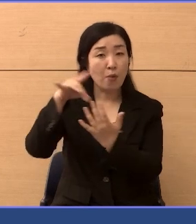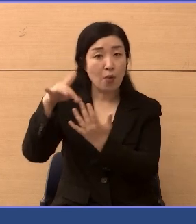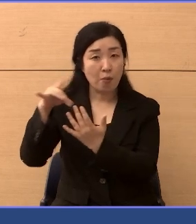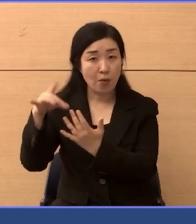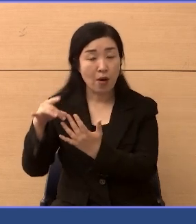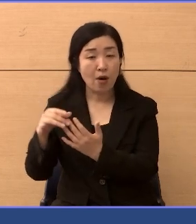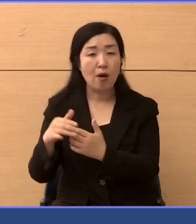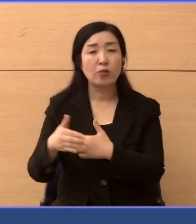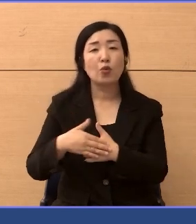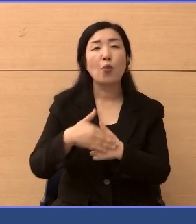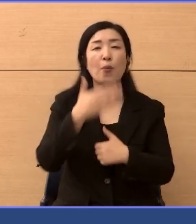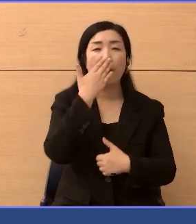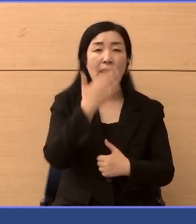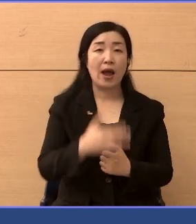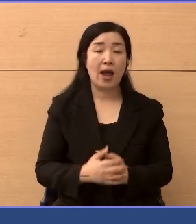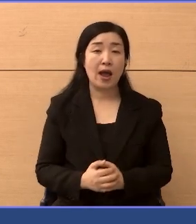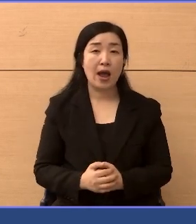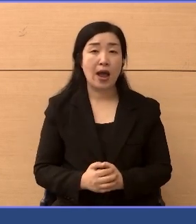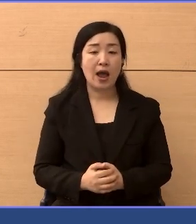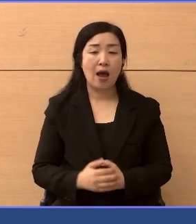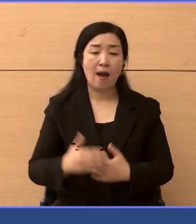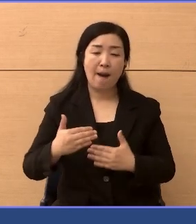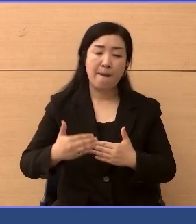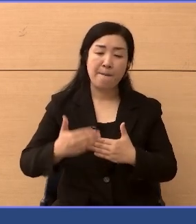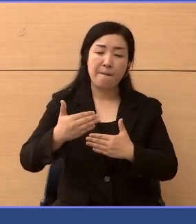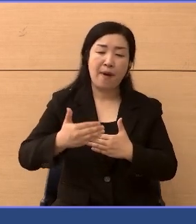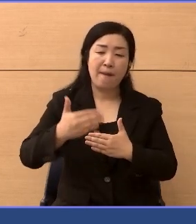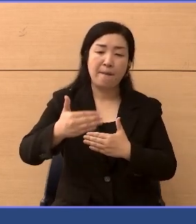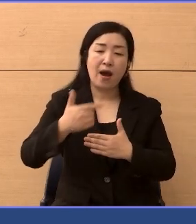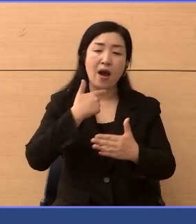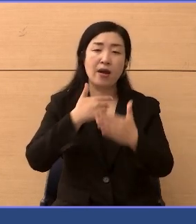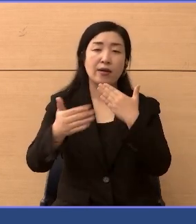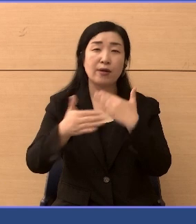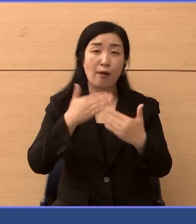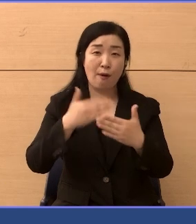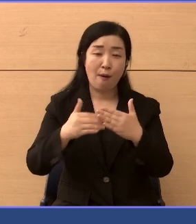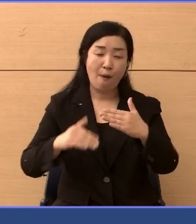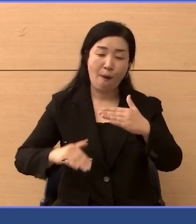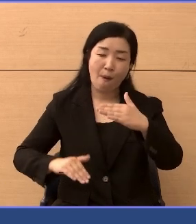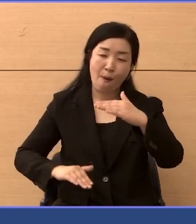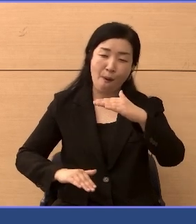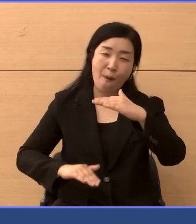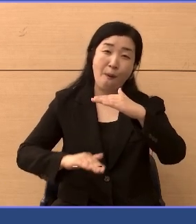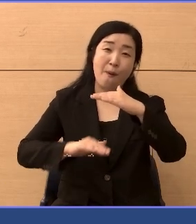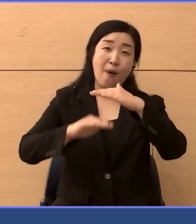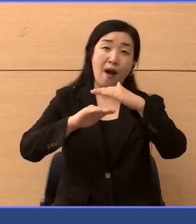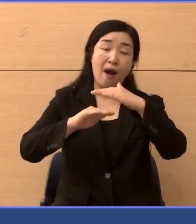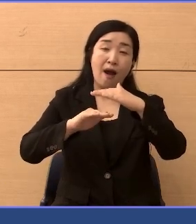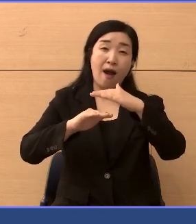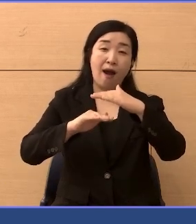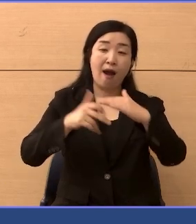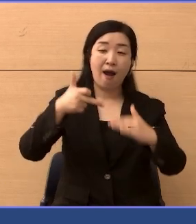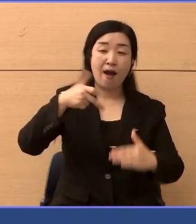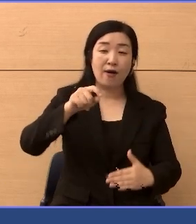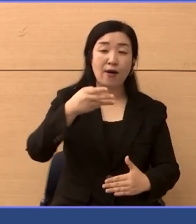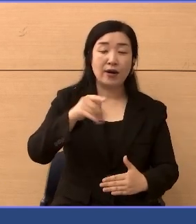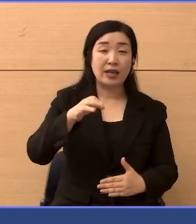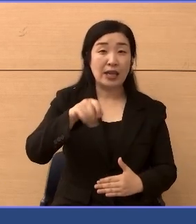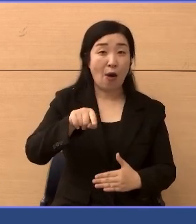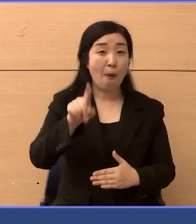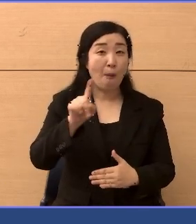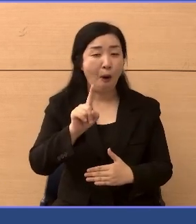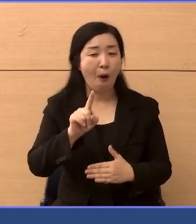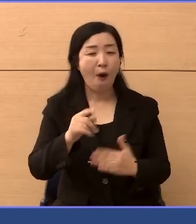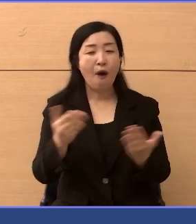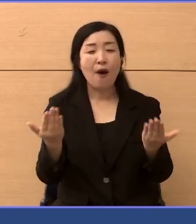있습니다. career. And 또 a 여기 이 career 단계에서 is 점진적으로 different from a 커리어에 job. 진입을 하게 될 Historically, 텐데요. 커리어라고 하는 societies 것은 tend to have been 일자리와는